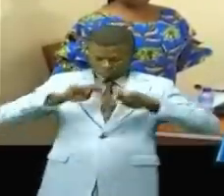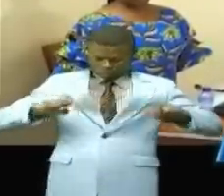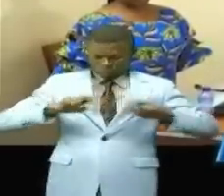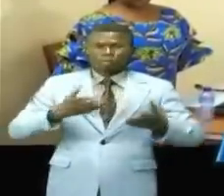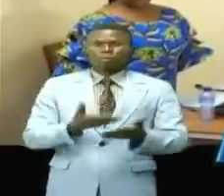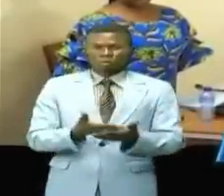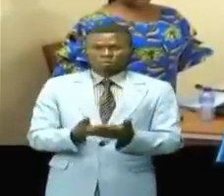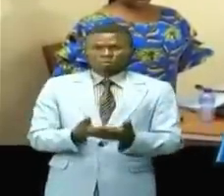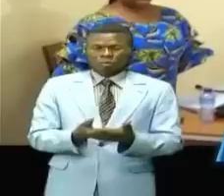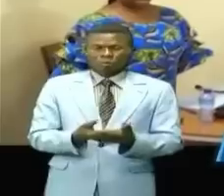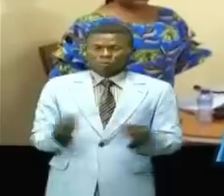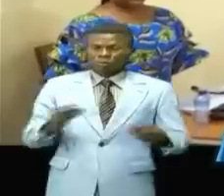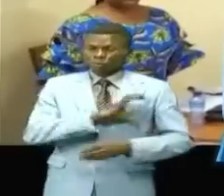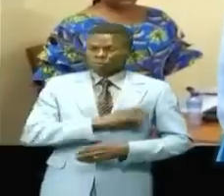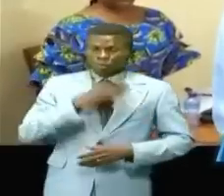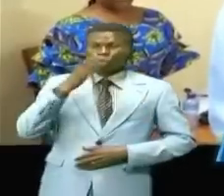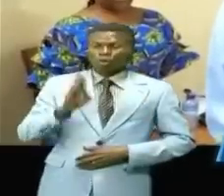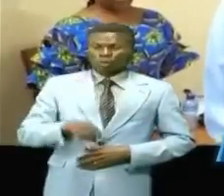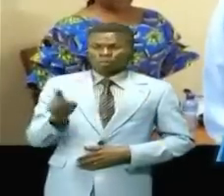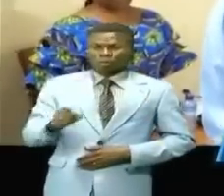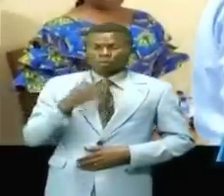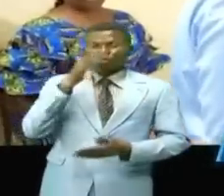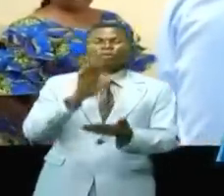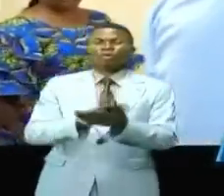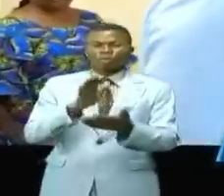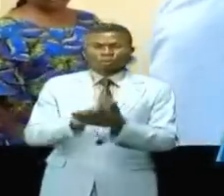titularisation de la fonction. Merci. Félicitations.